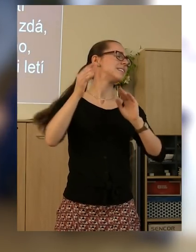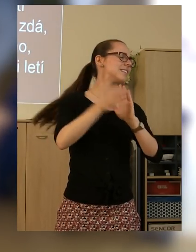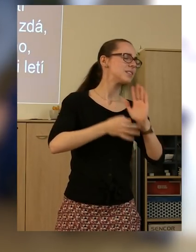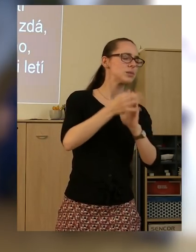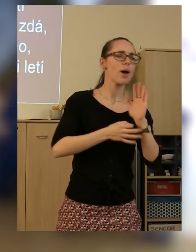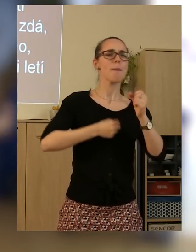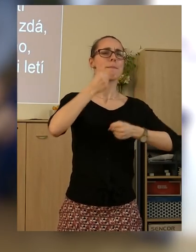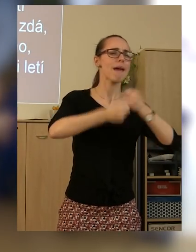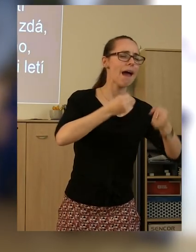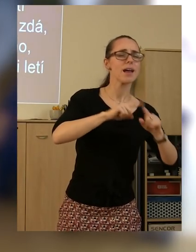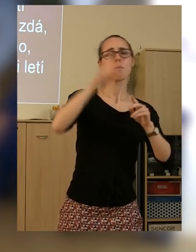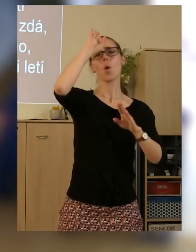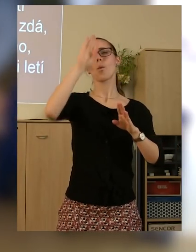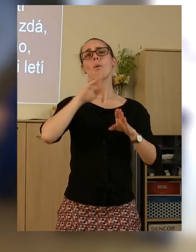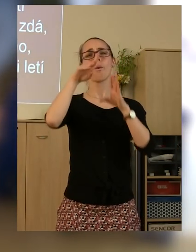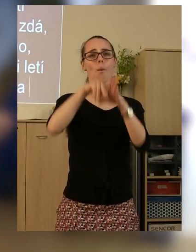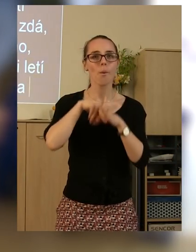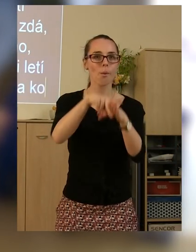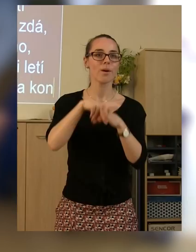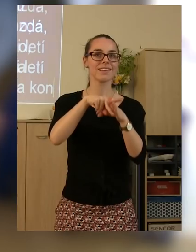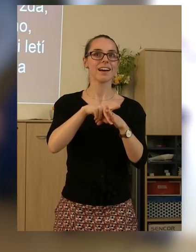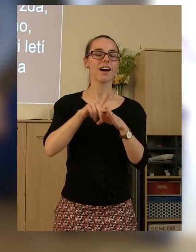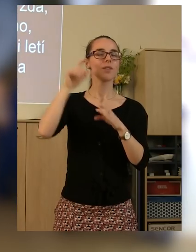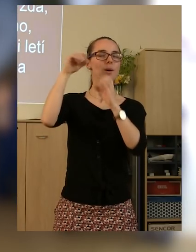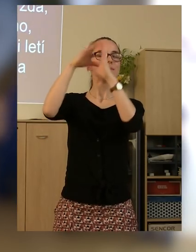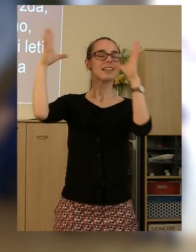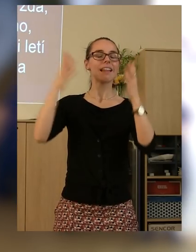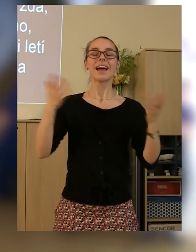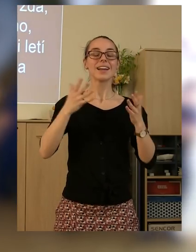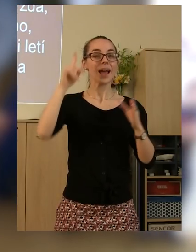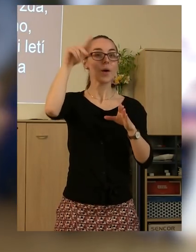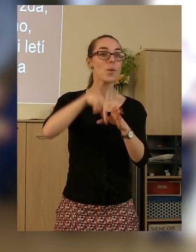tak prostě jede na koni, že jo? Ale kde je ten kůň? Kde je ta krajina?